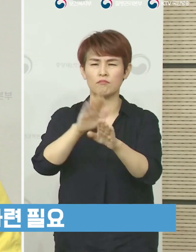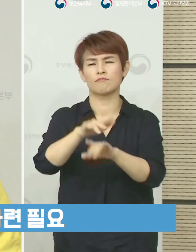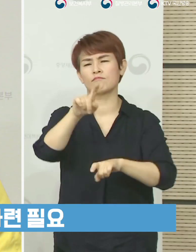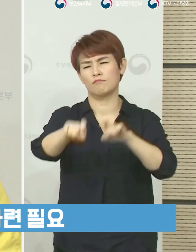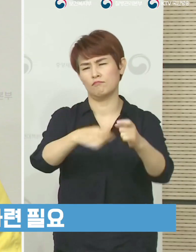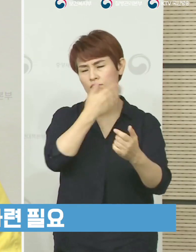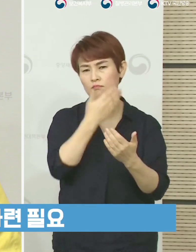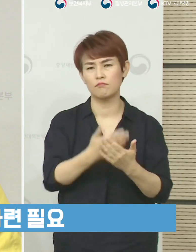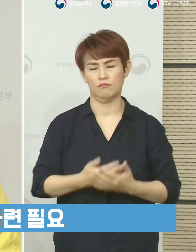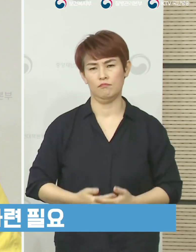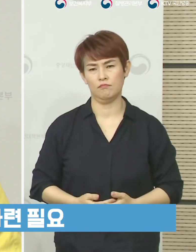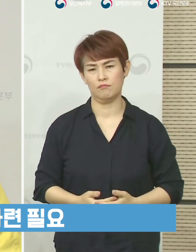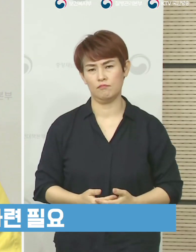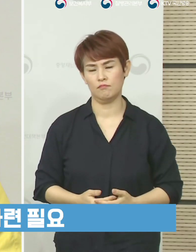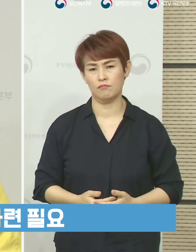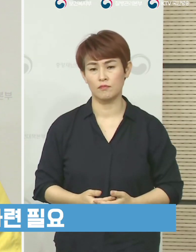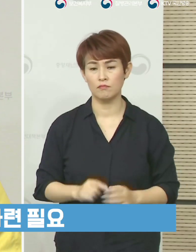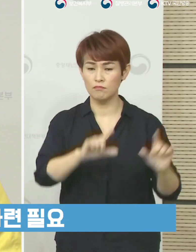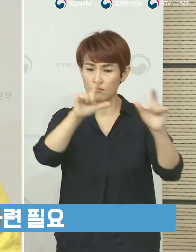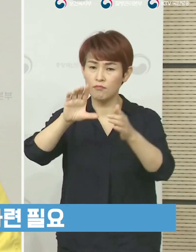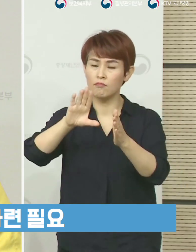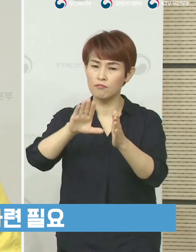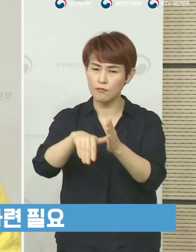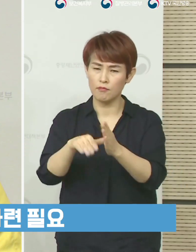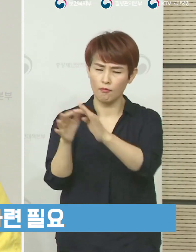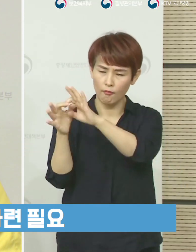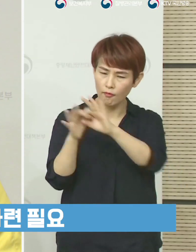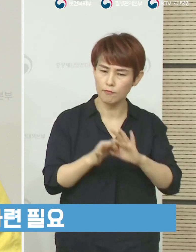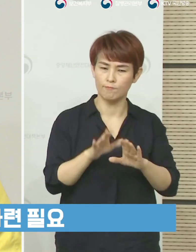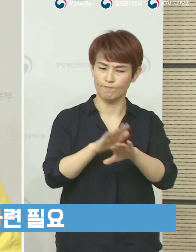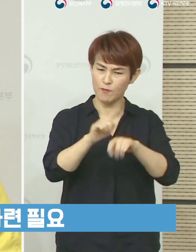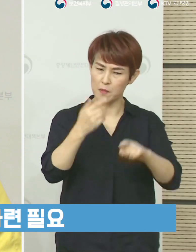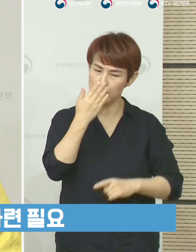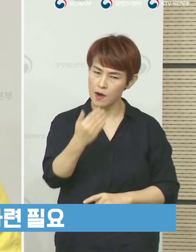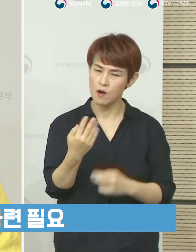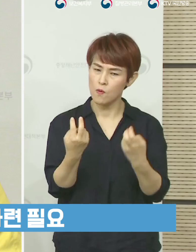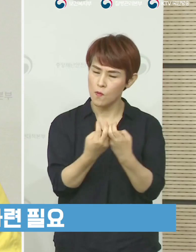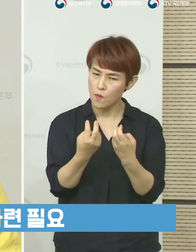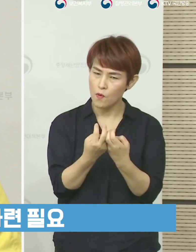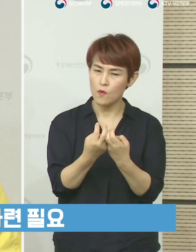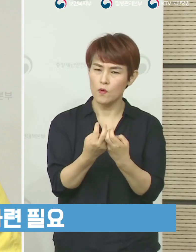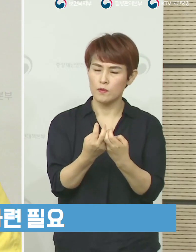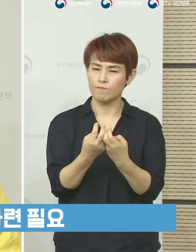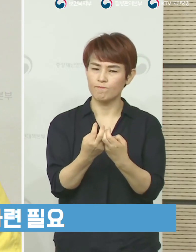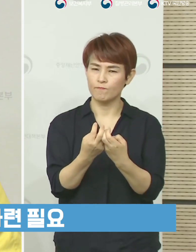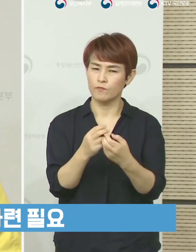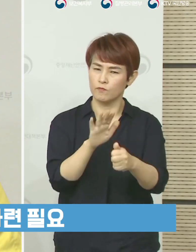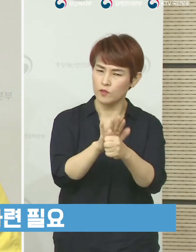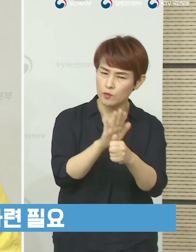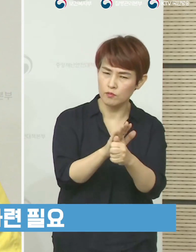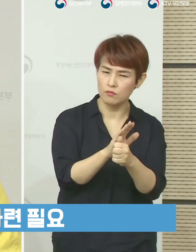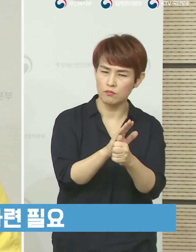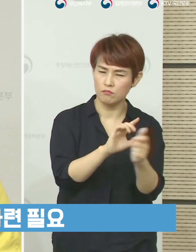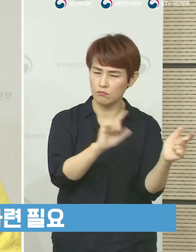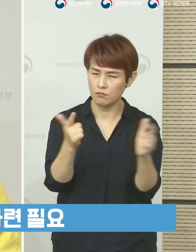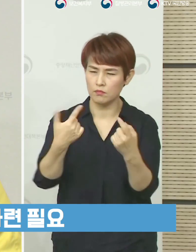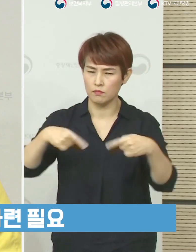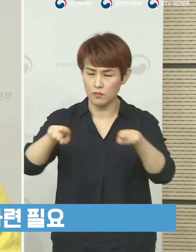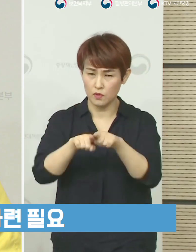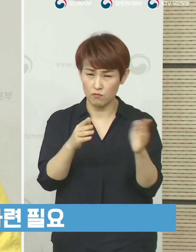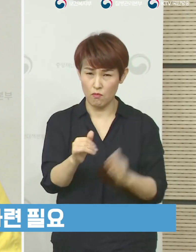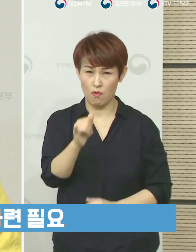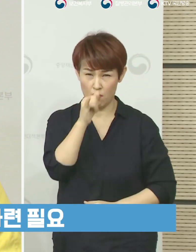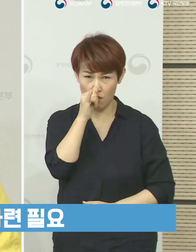것이 중요하고 또 생활에서 지속적인 실천이 가능하기 위한 여러 가지 제도적인 보완 장치들이 같이 마련이 될